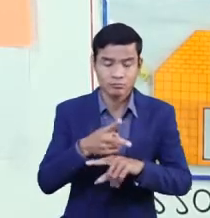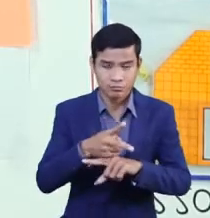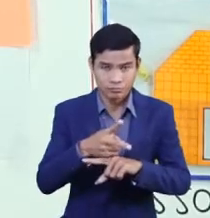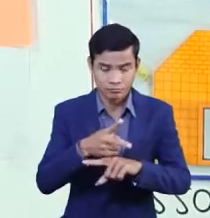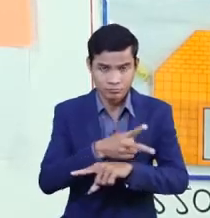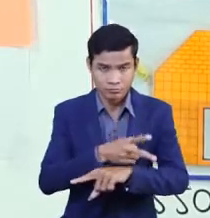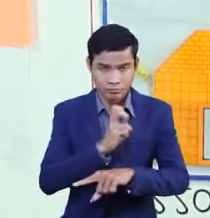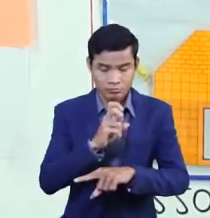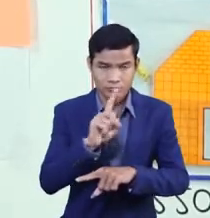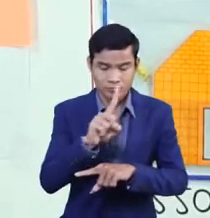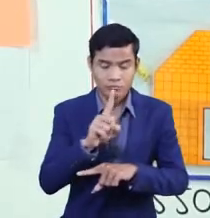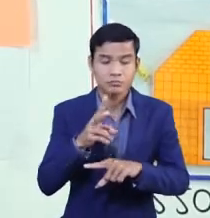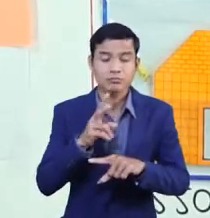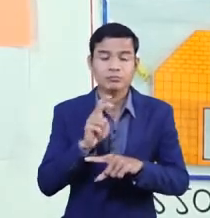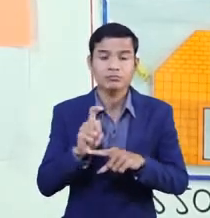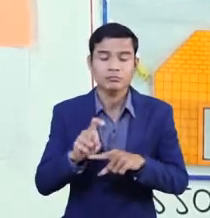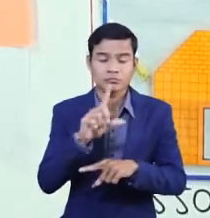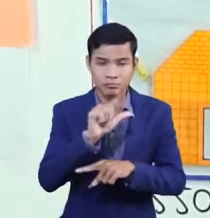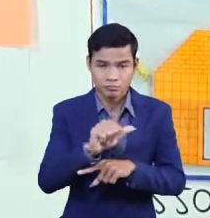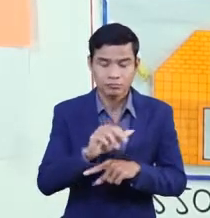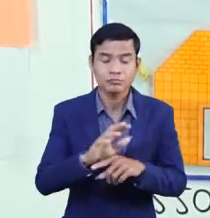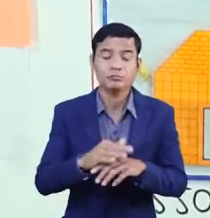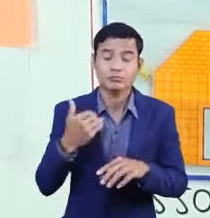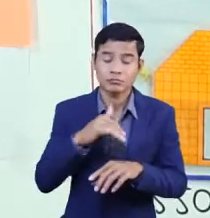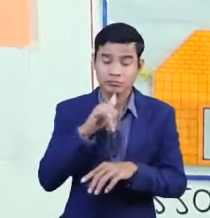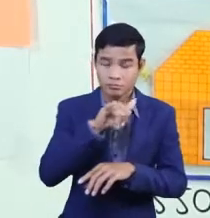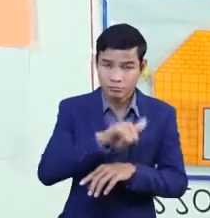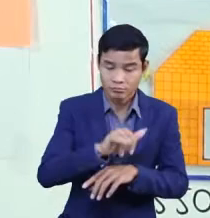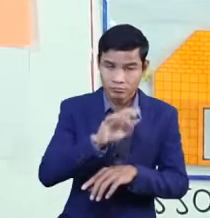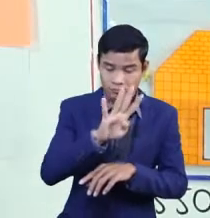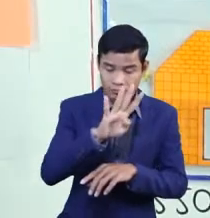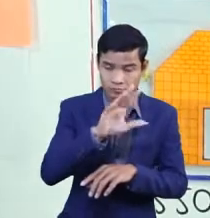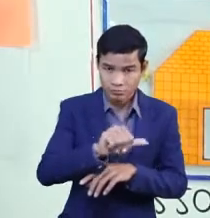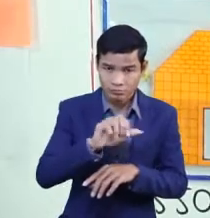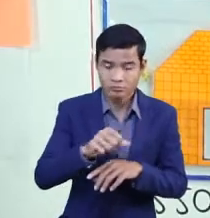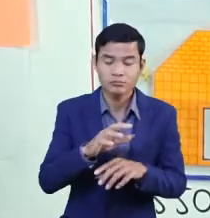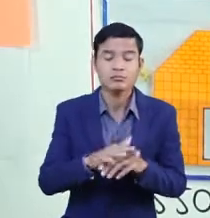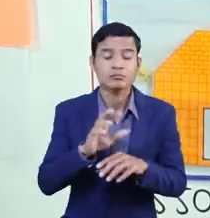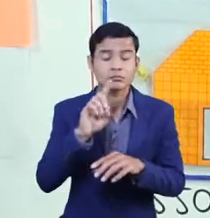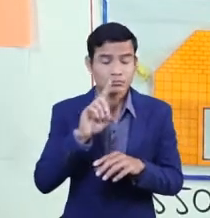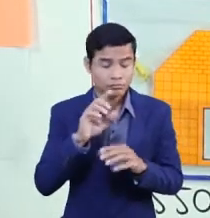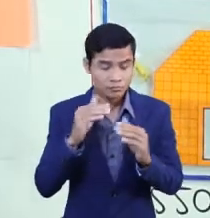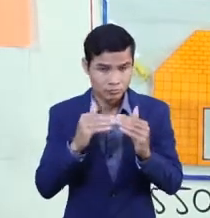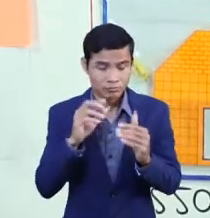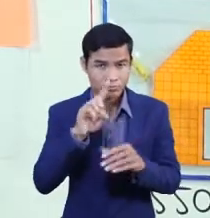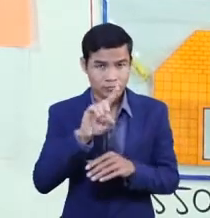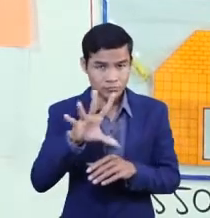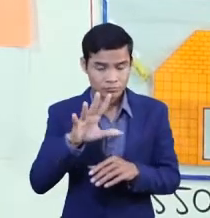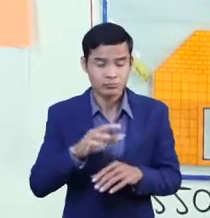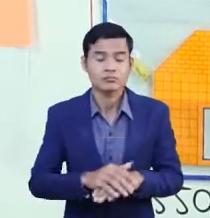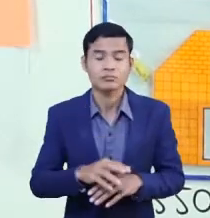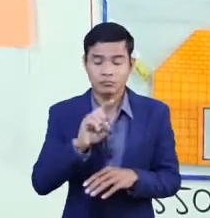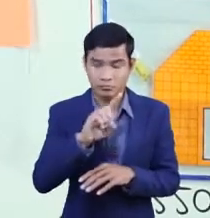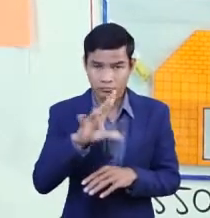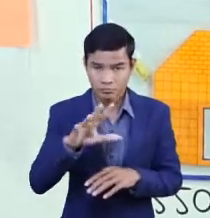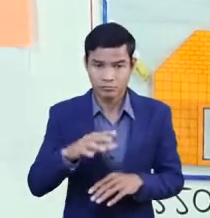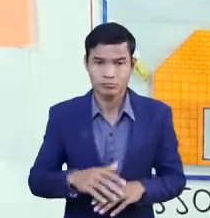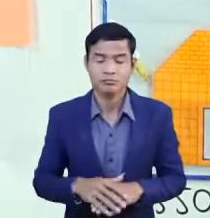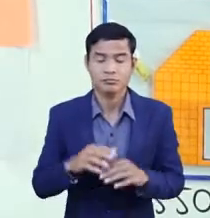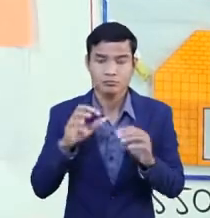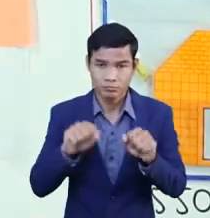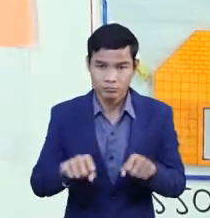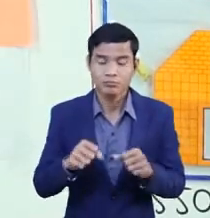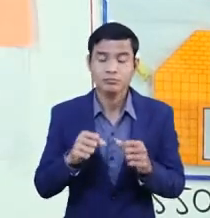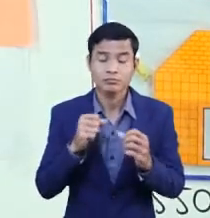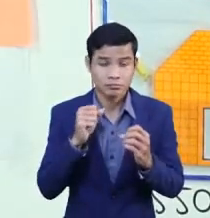យចាយើងនៅសល់4រយចានឹងបាន15 10ណាកូនណាញាក15 10ទាំងចាប់ដើមដ